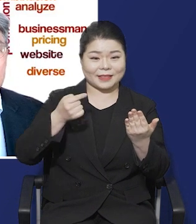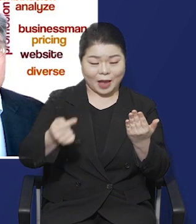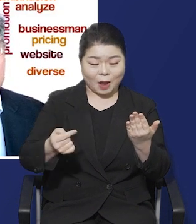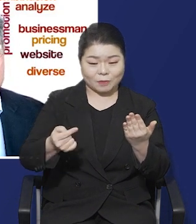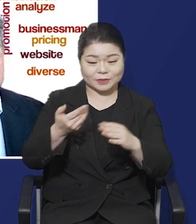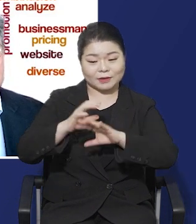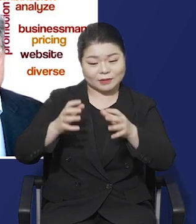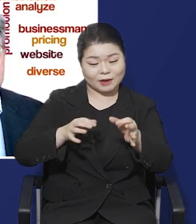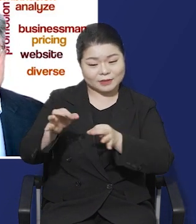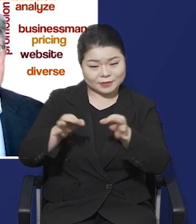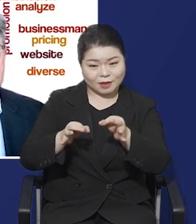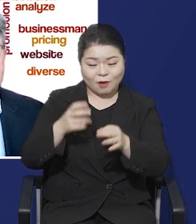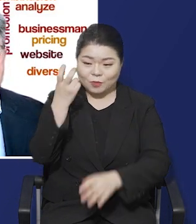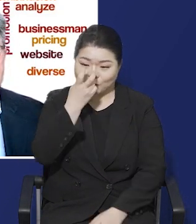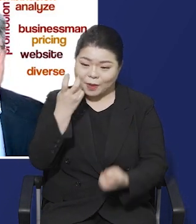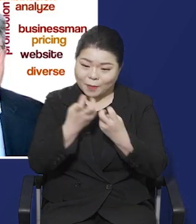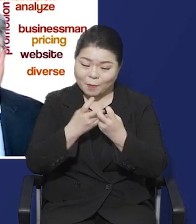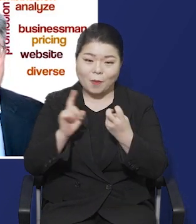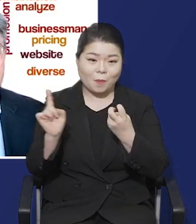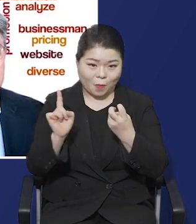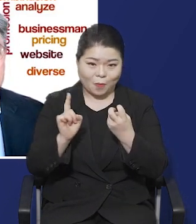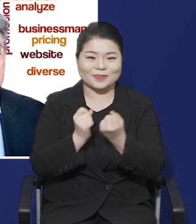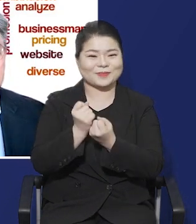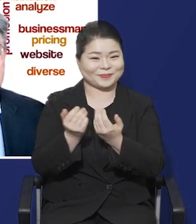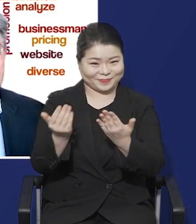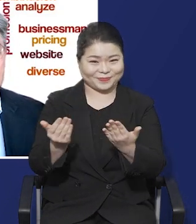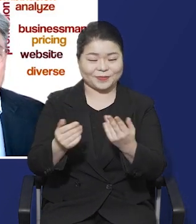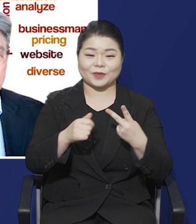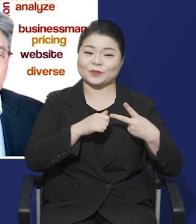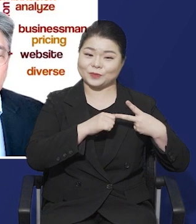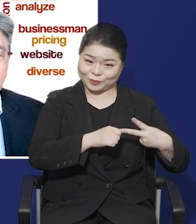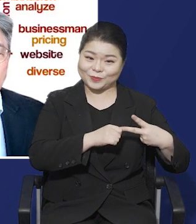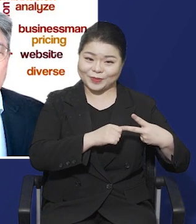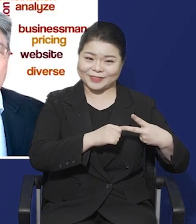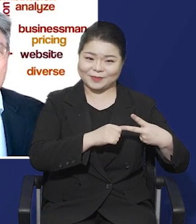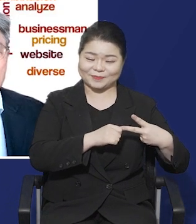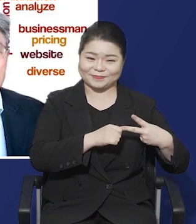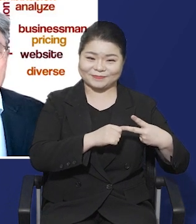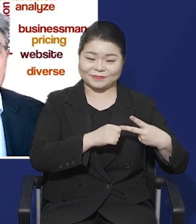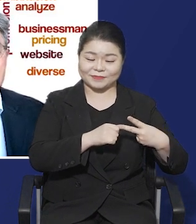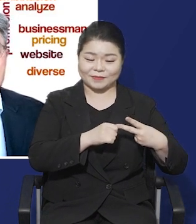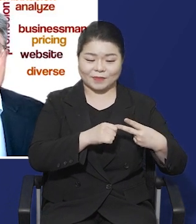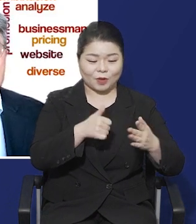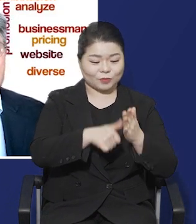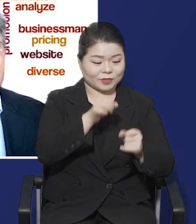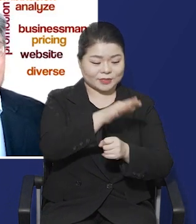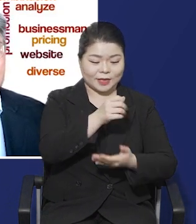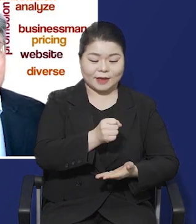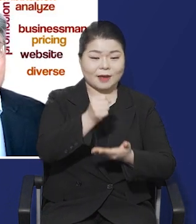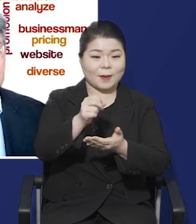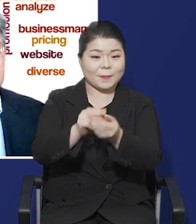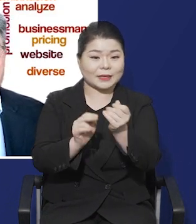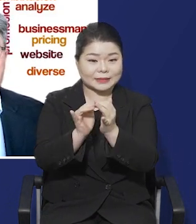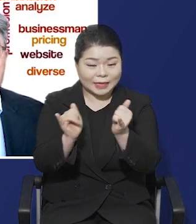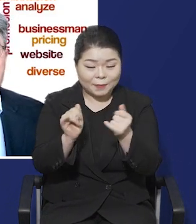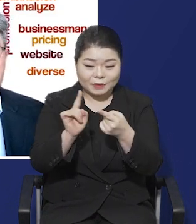시장을 어떠한 방법으로 조사를 진행하는지 알아보도록 하겠습니다. 그 다음으로 해외 바이어 발굴을 위한 온라인